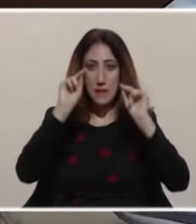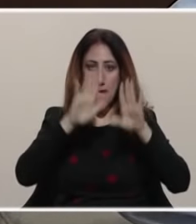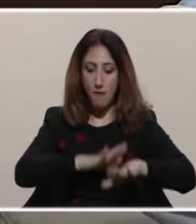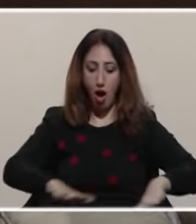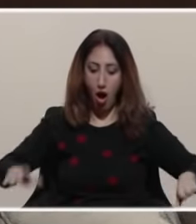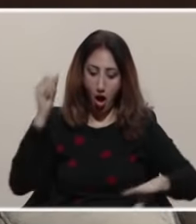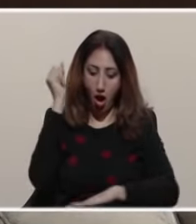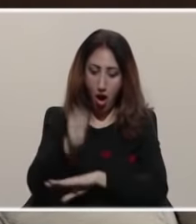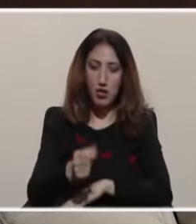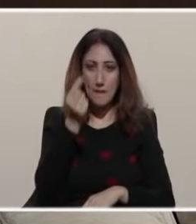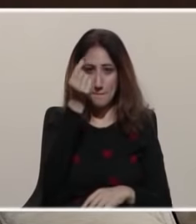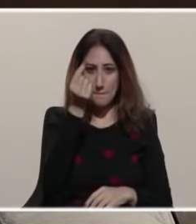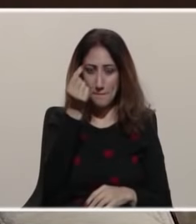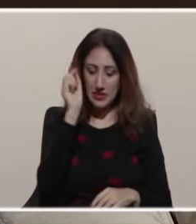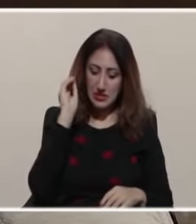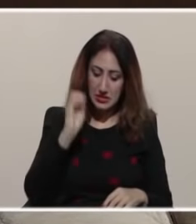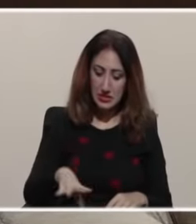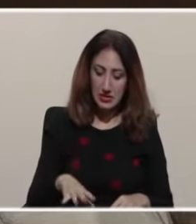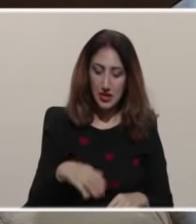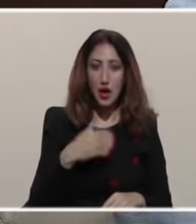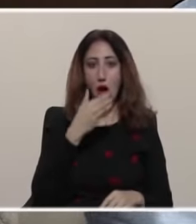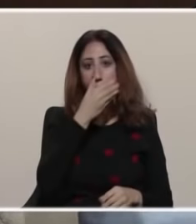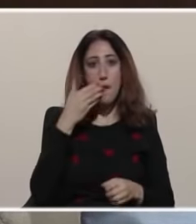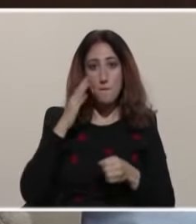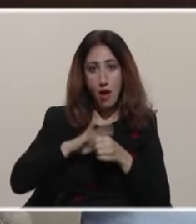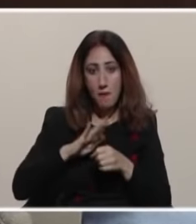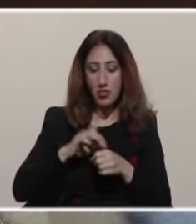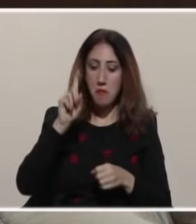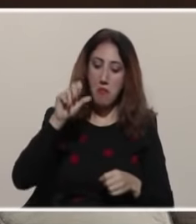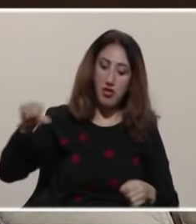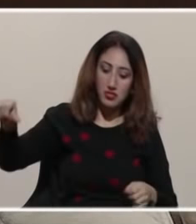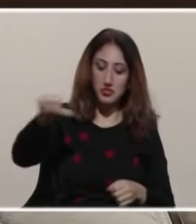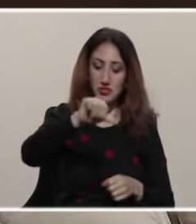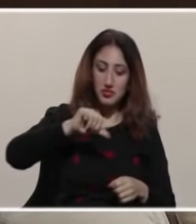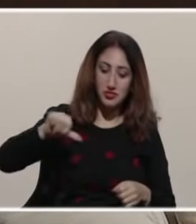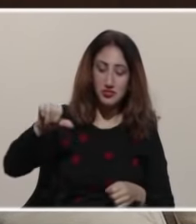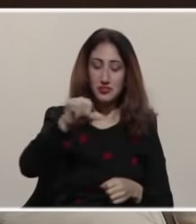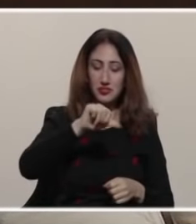فيها. شعبان شهر الرعاية والسقي، رمضان شهر